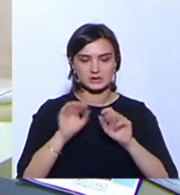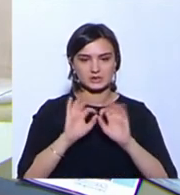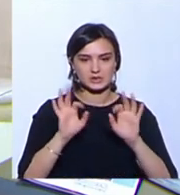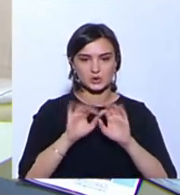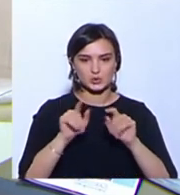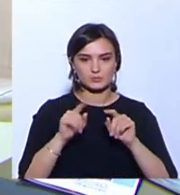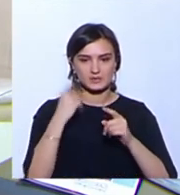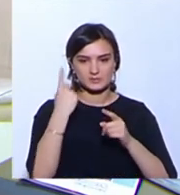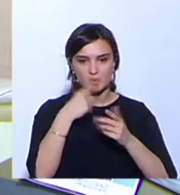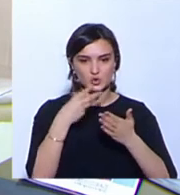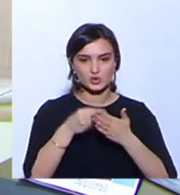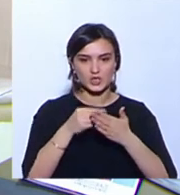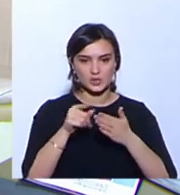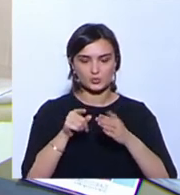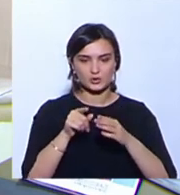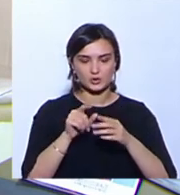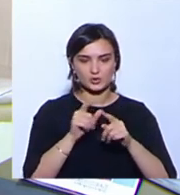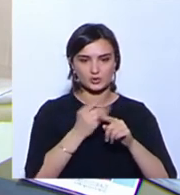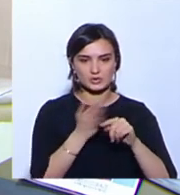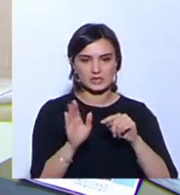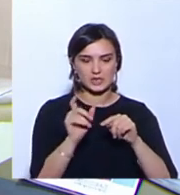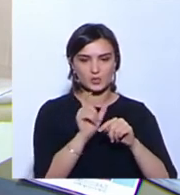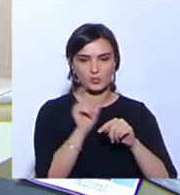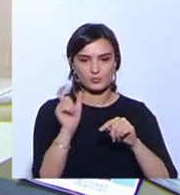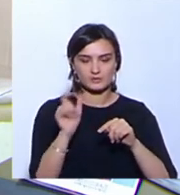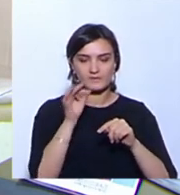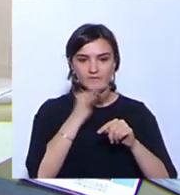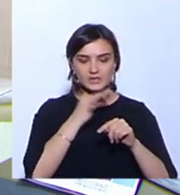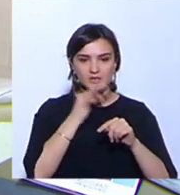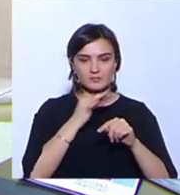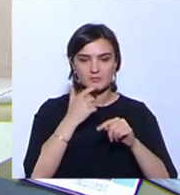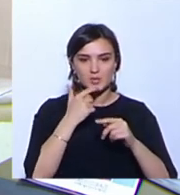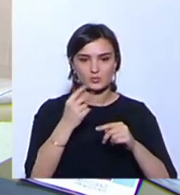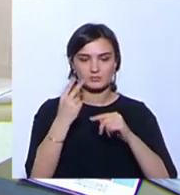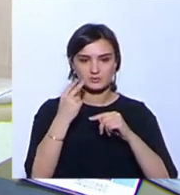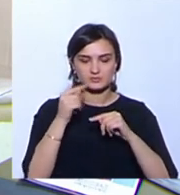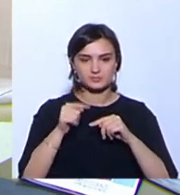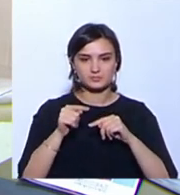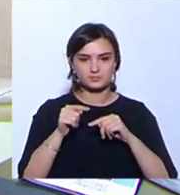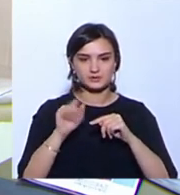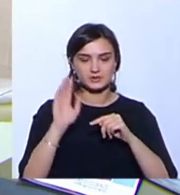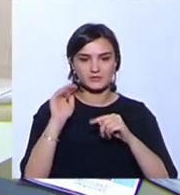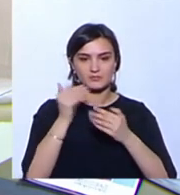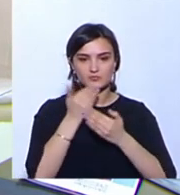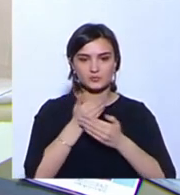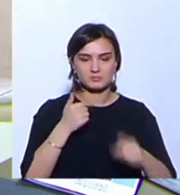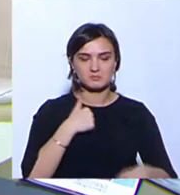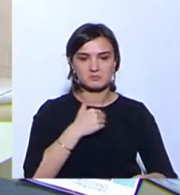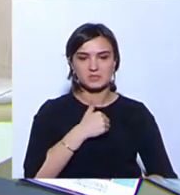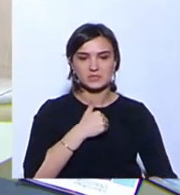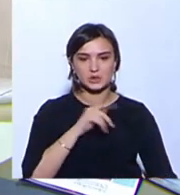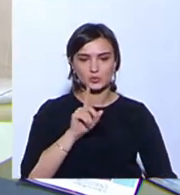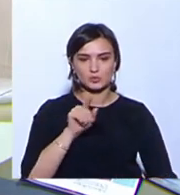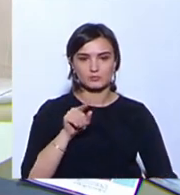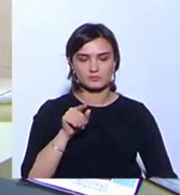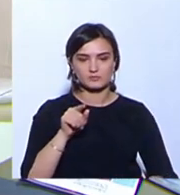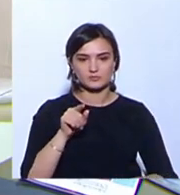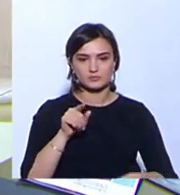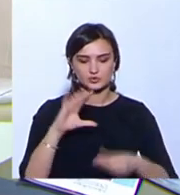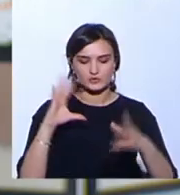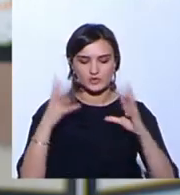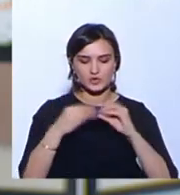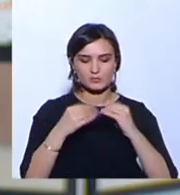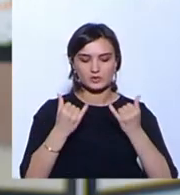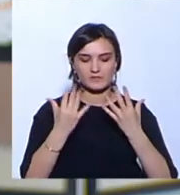ეს პერსონალური კომპონენტი. ვიდრე მაყურებელს დავემშვიდობებით, მე მინდა, რომ ერთგვარად